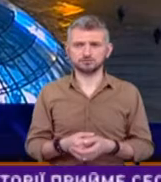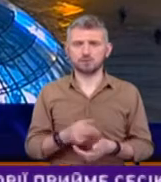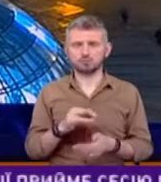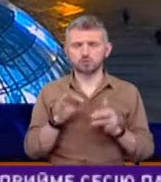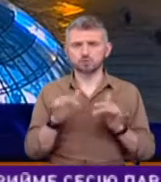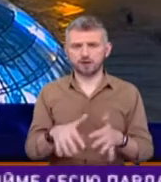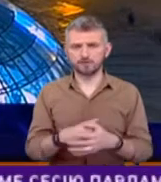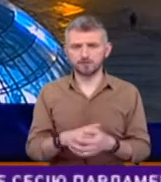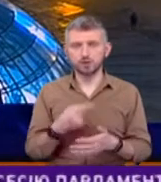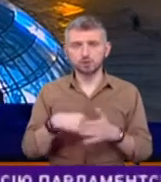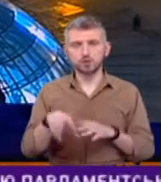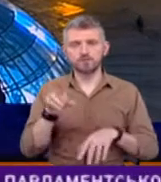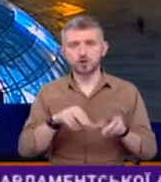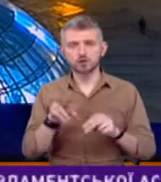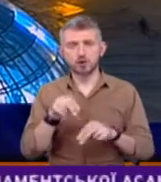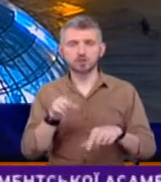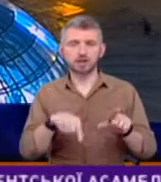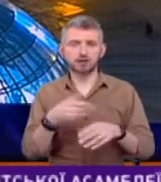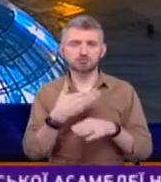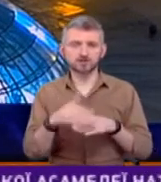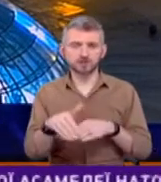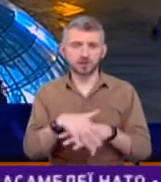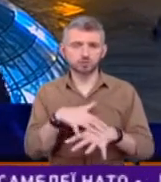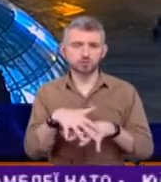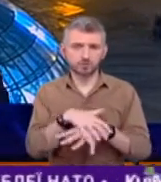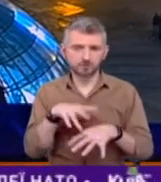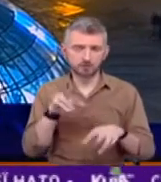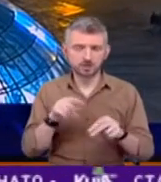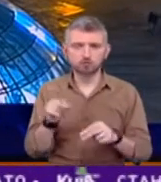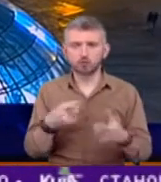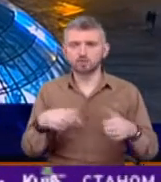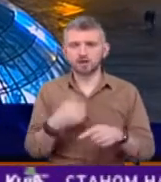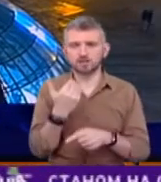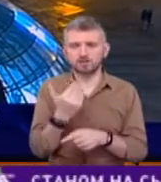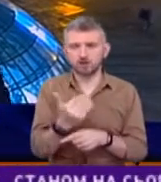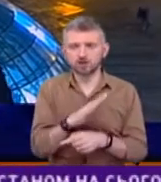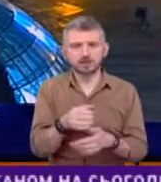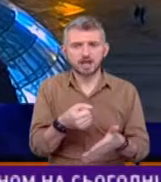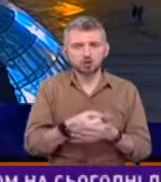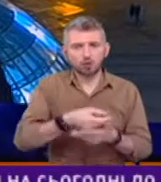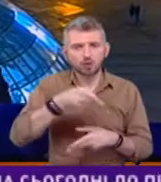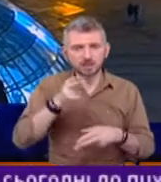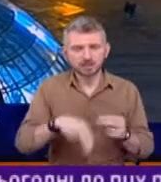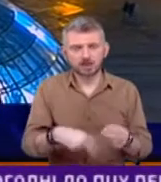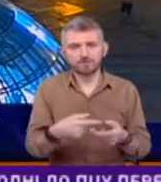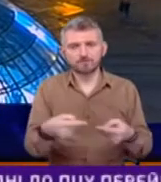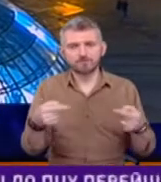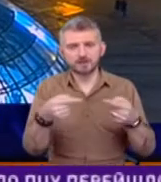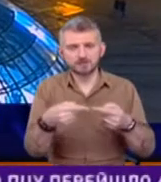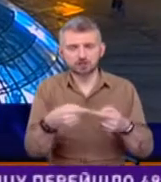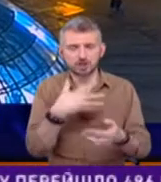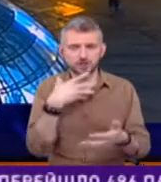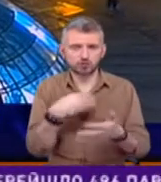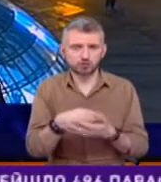справі. Тобто вважають деяка частина суспільства, що фракція ваша не до кінця визначила